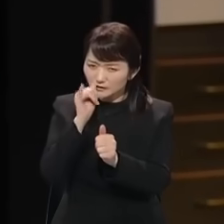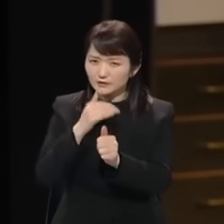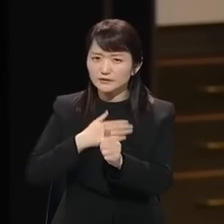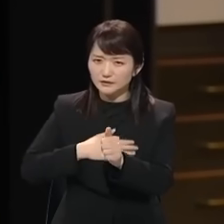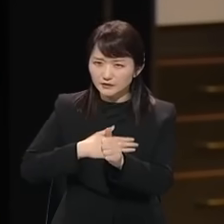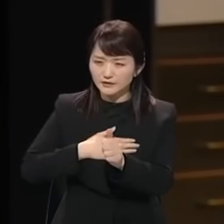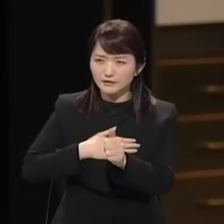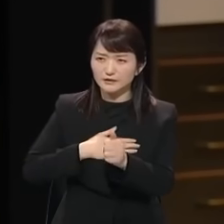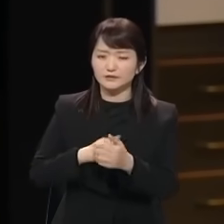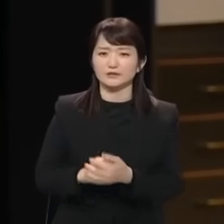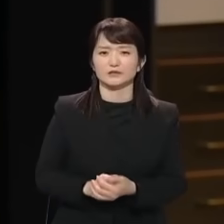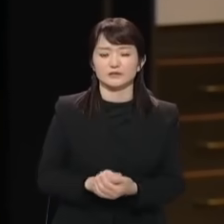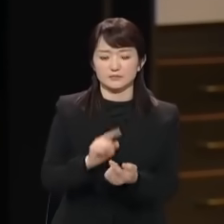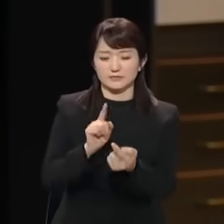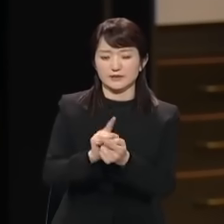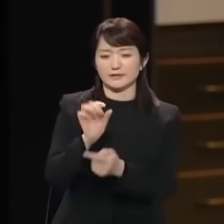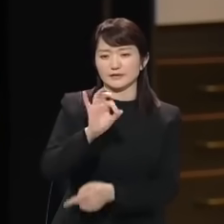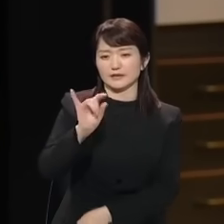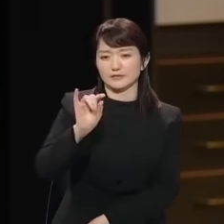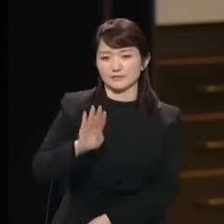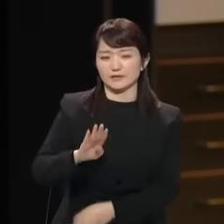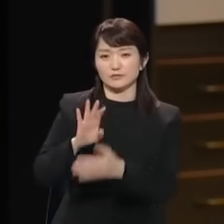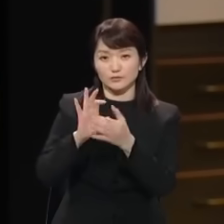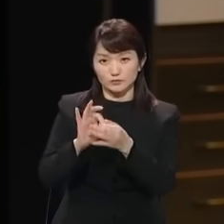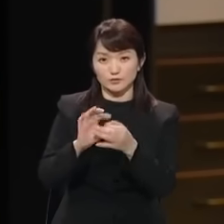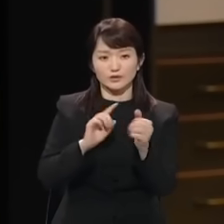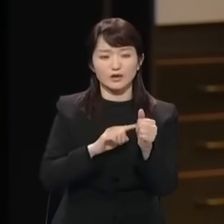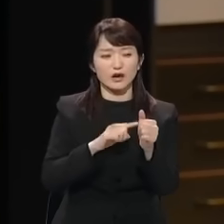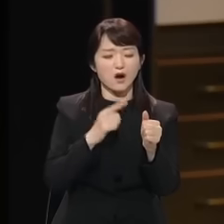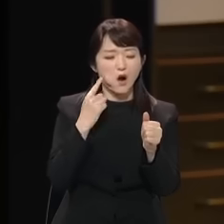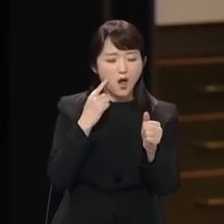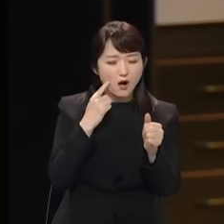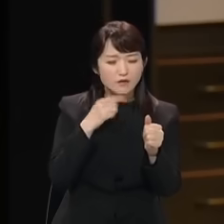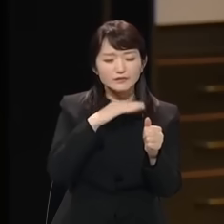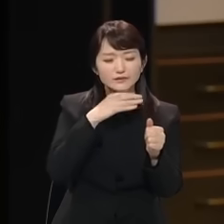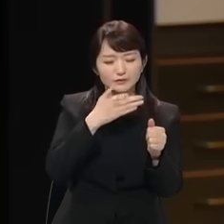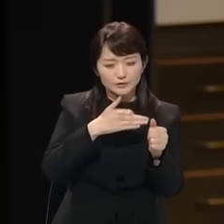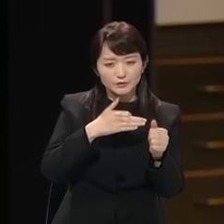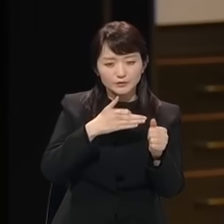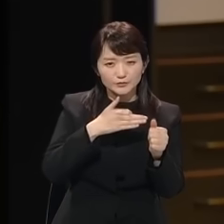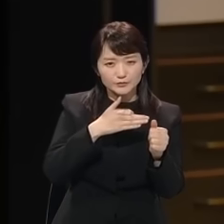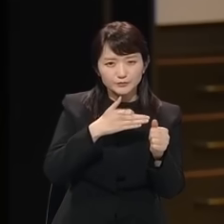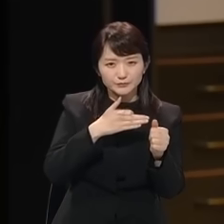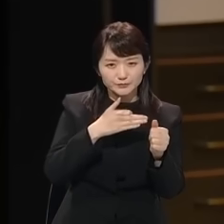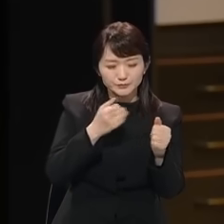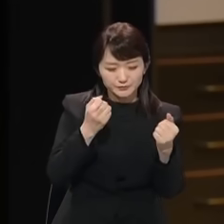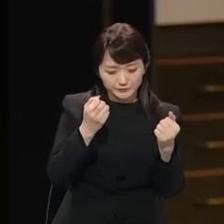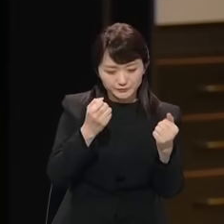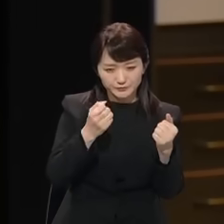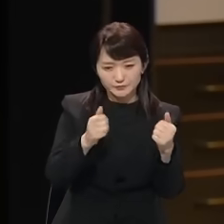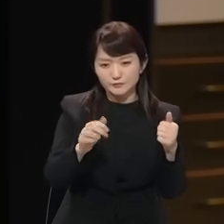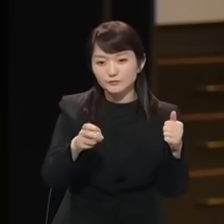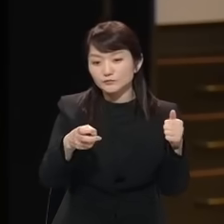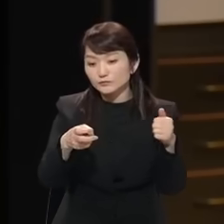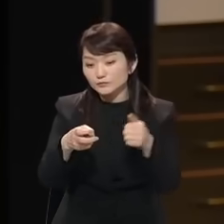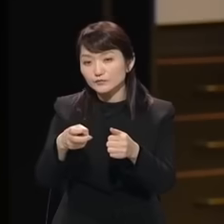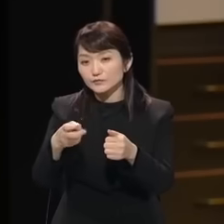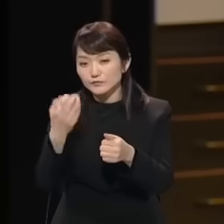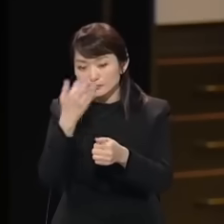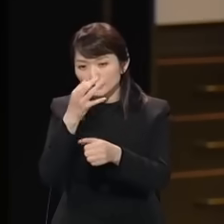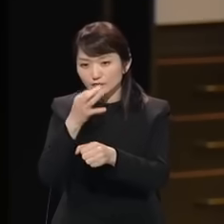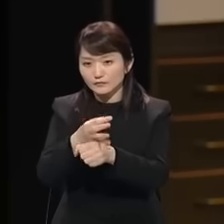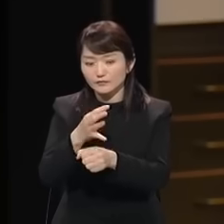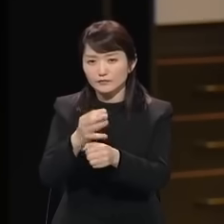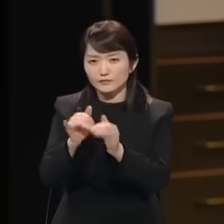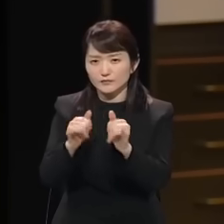이 만남 앱에서 실제로 본인이 미성년자인 척 가장을 했고요. 그리고 성매수만함을 유인한 다음에 경고하는 그런 영상을